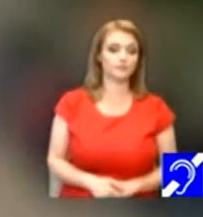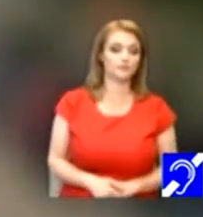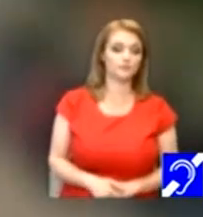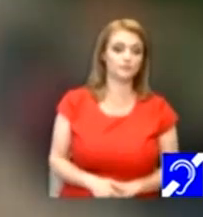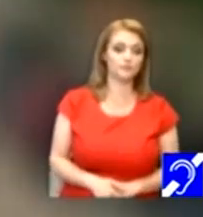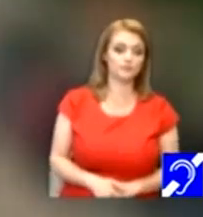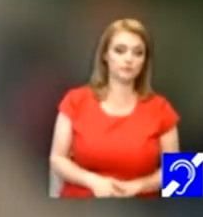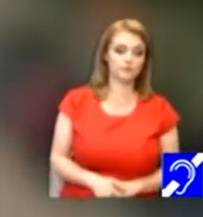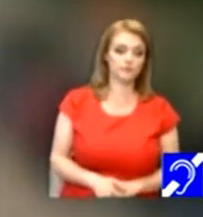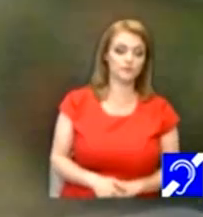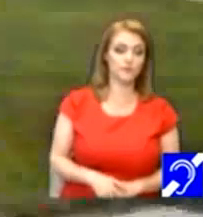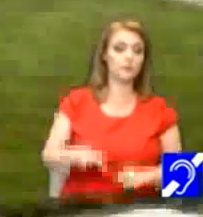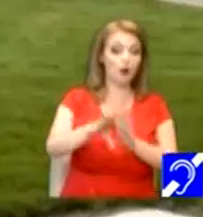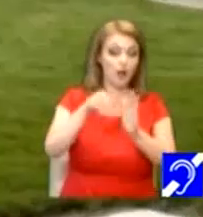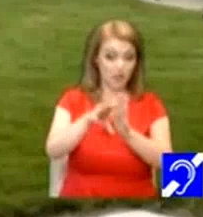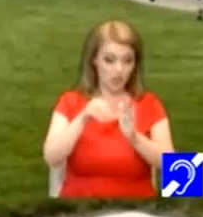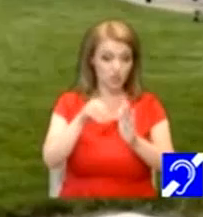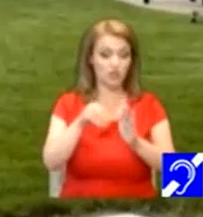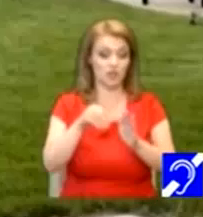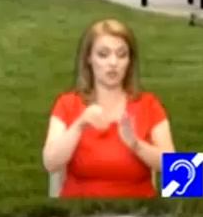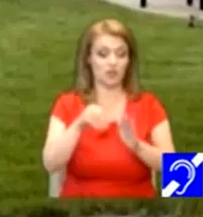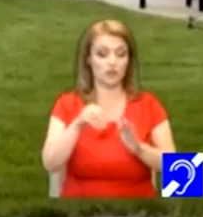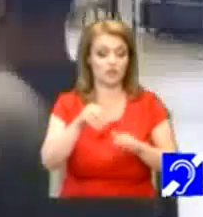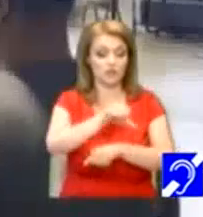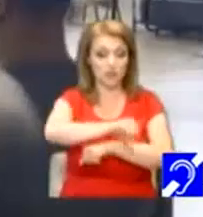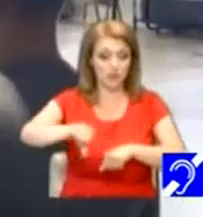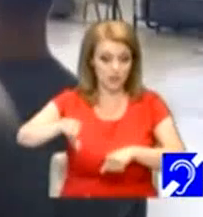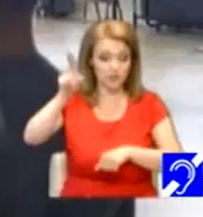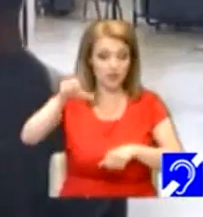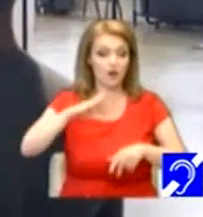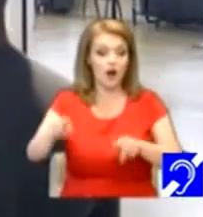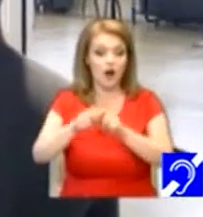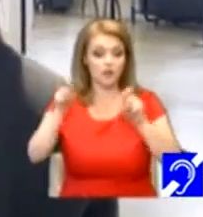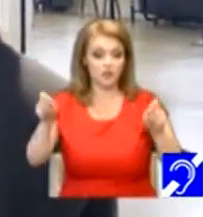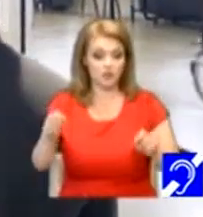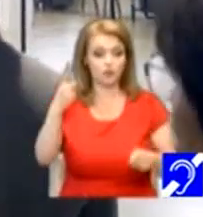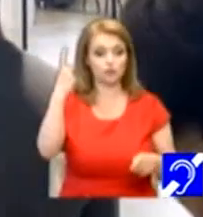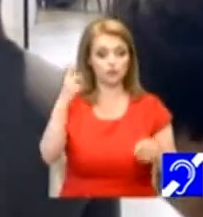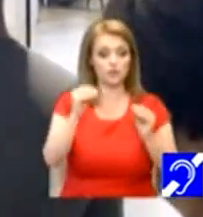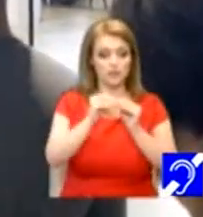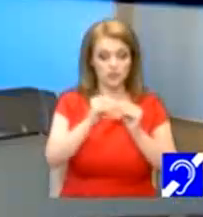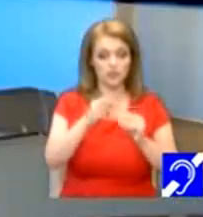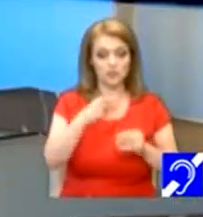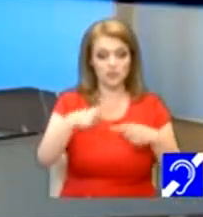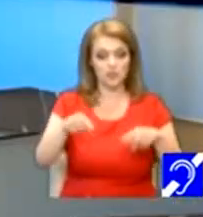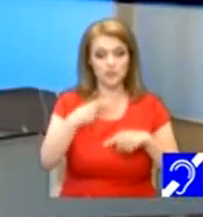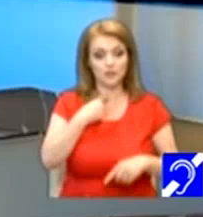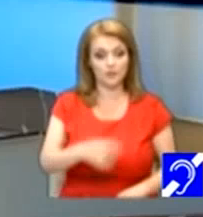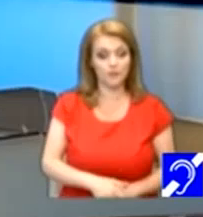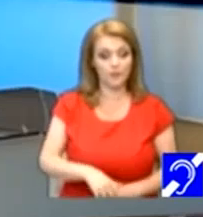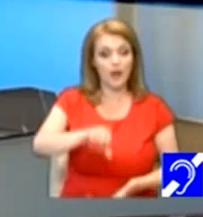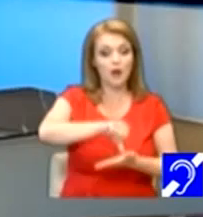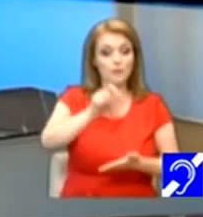Republicii Moldova. Pentru alegerile anticipate, în străinătate au fost deschise 150 de secții de vot.